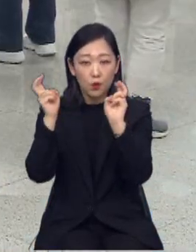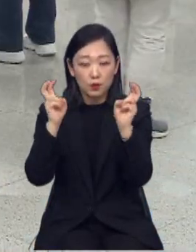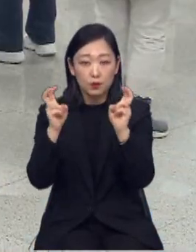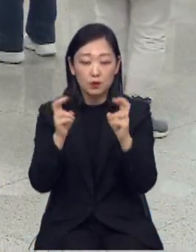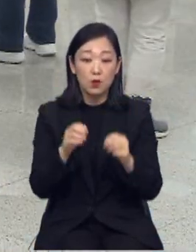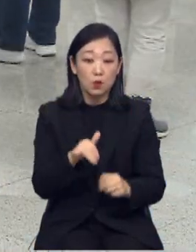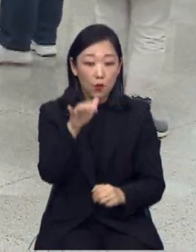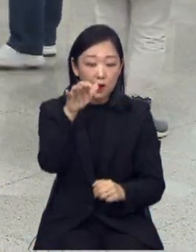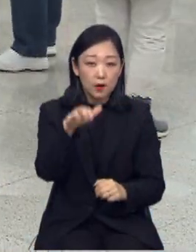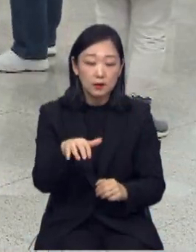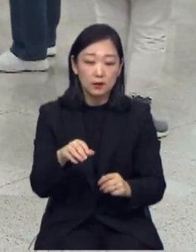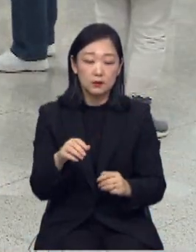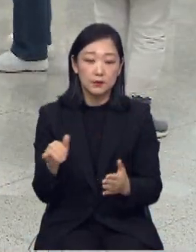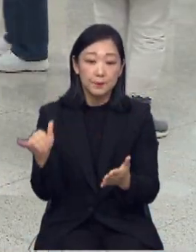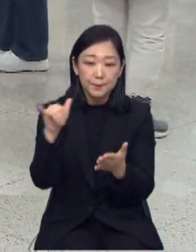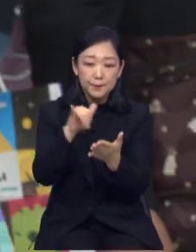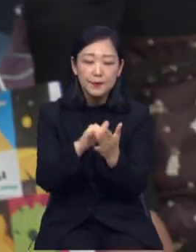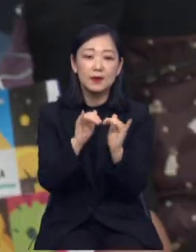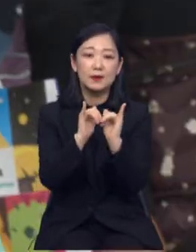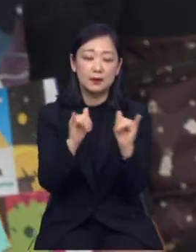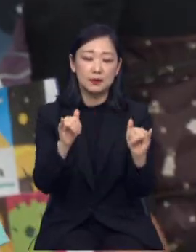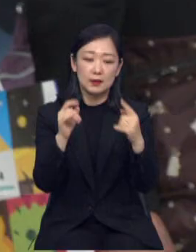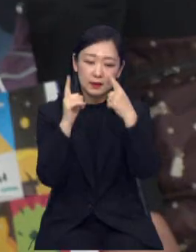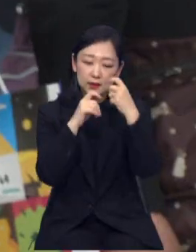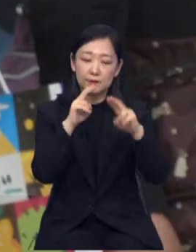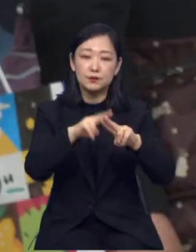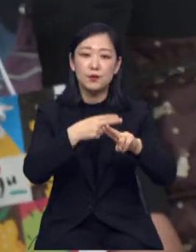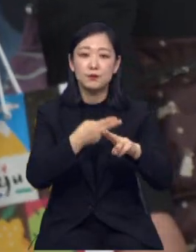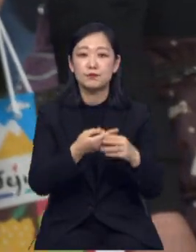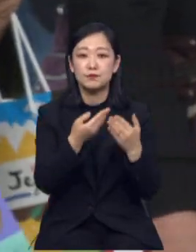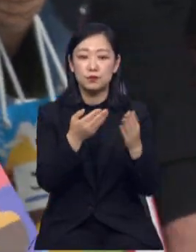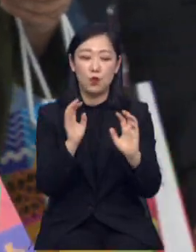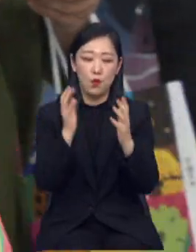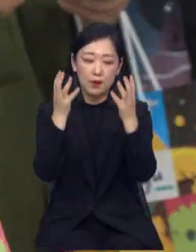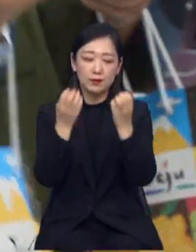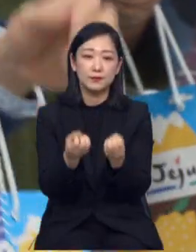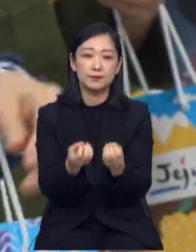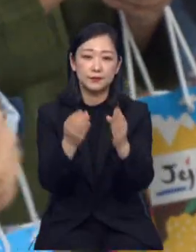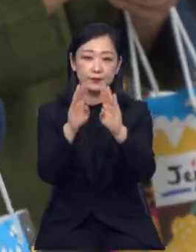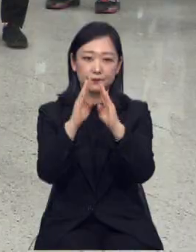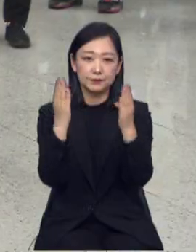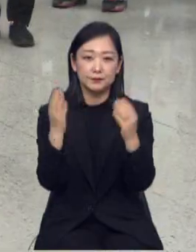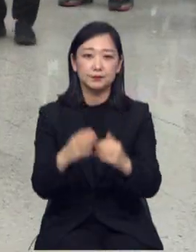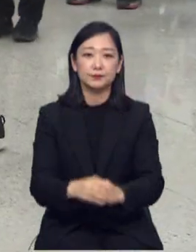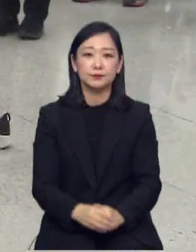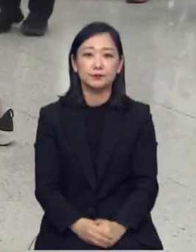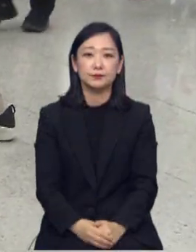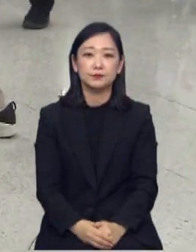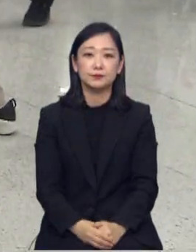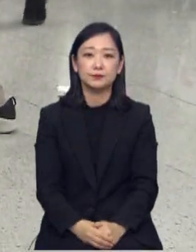제주 공항에서 전세기 입도객들에게 기념품을 증정하는 환영 행사를 열었습니다.